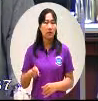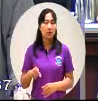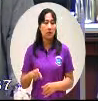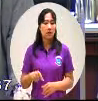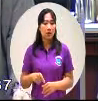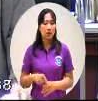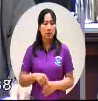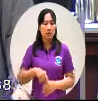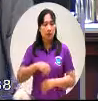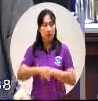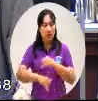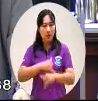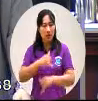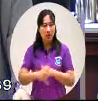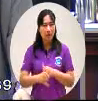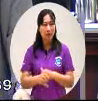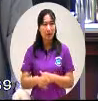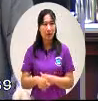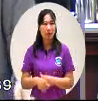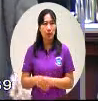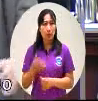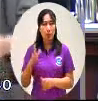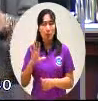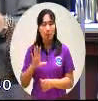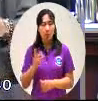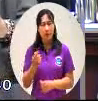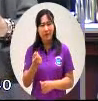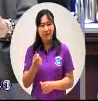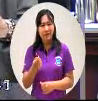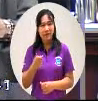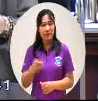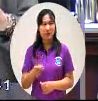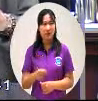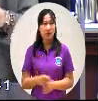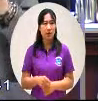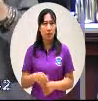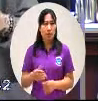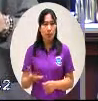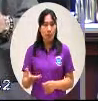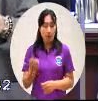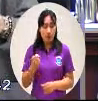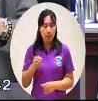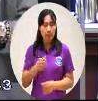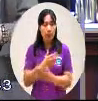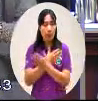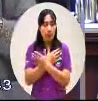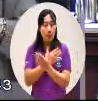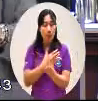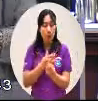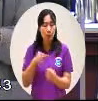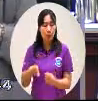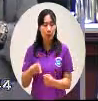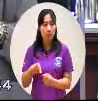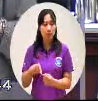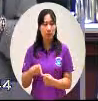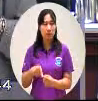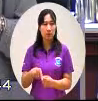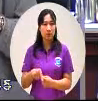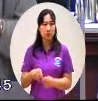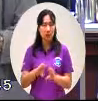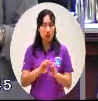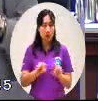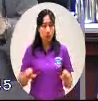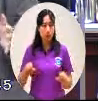有，他唯一拥有的土地啊，这个部分我觉得天灾在这个部分对他们有很